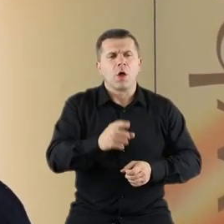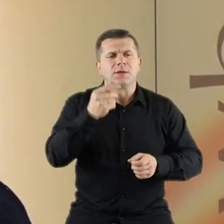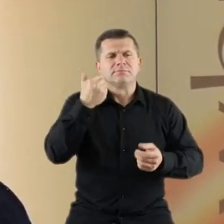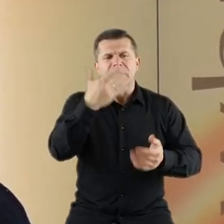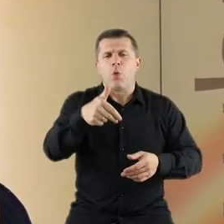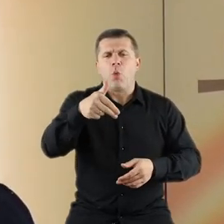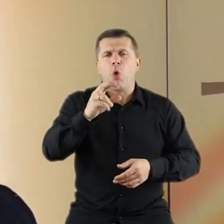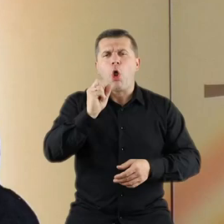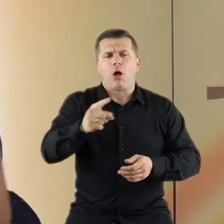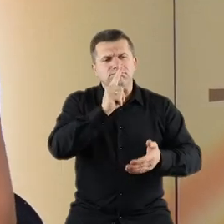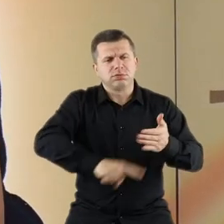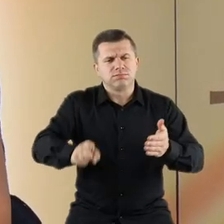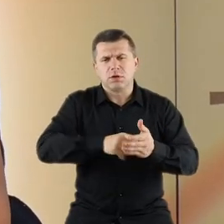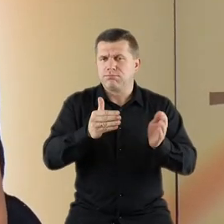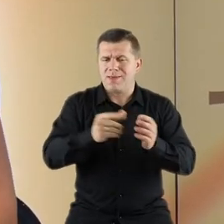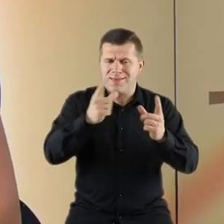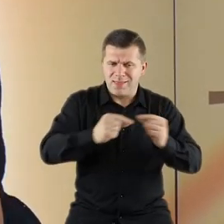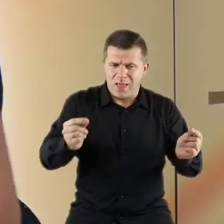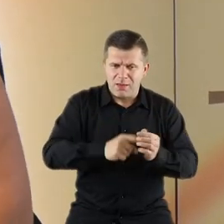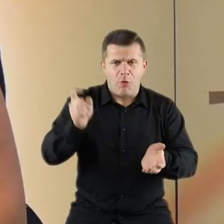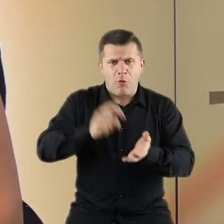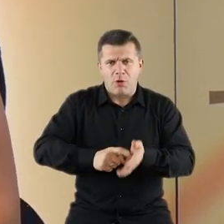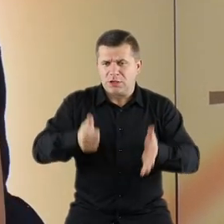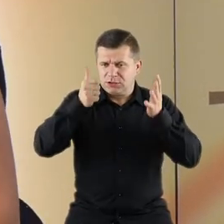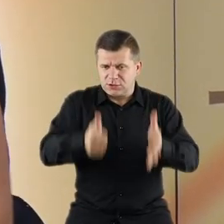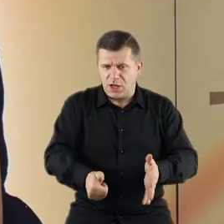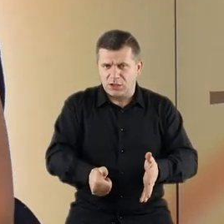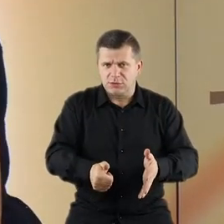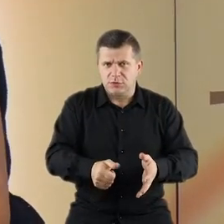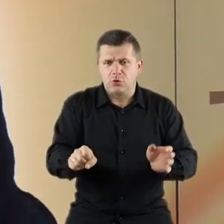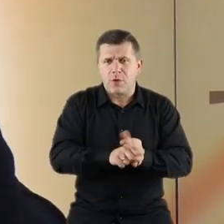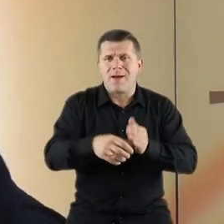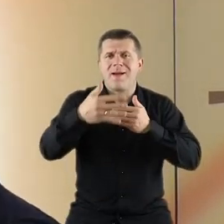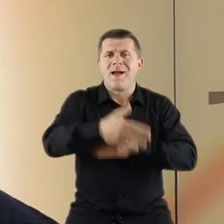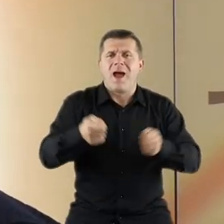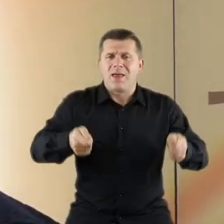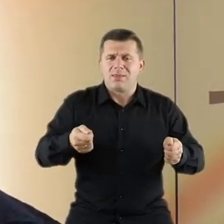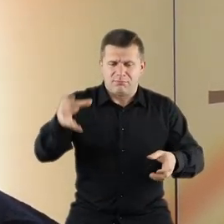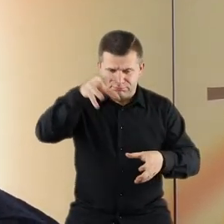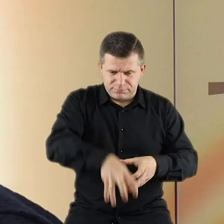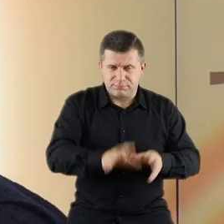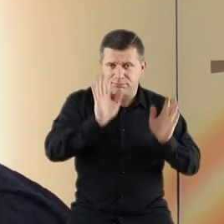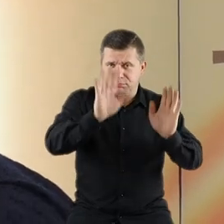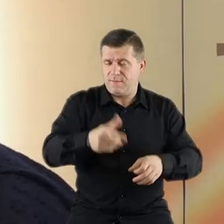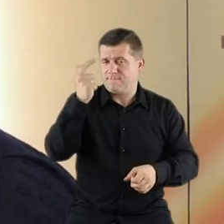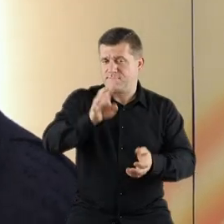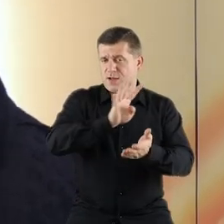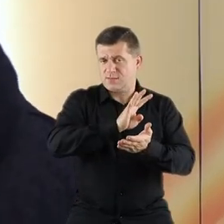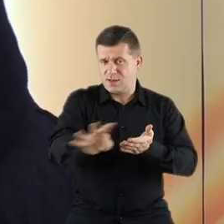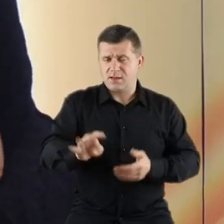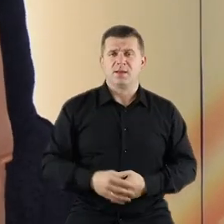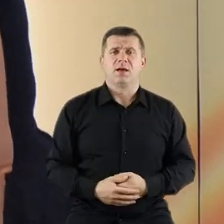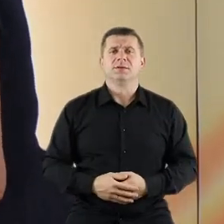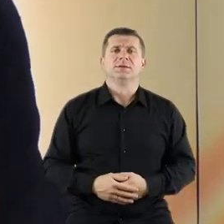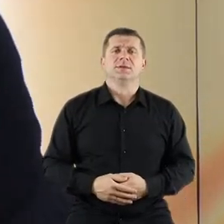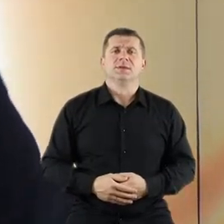czynienia uroku potrzebowała jajka i kury 6000 złotych włożono do garnka 2014